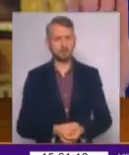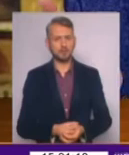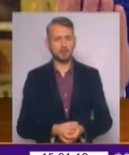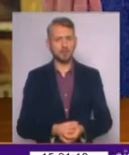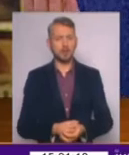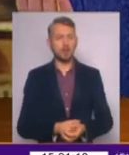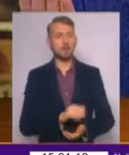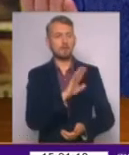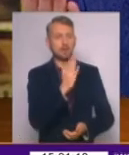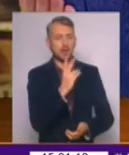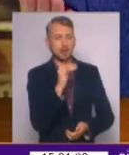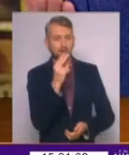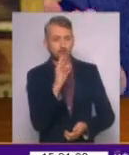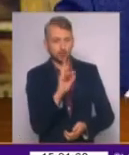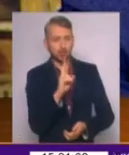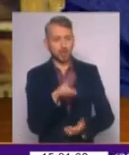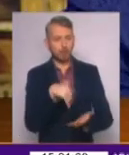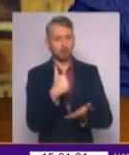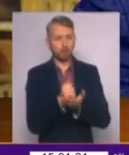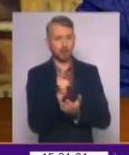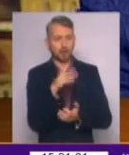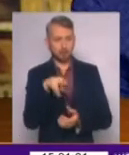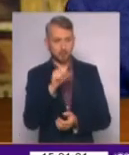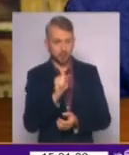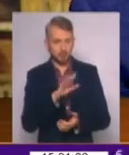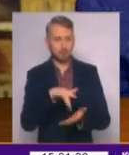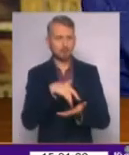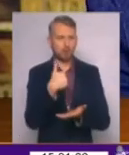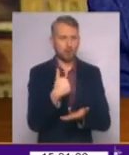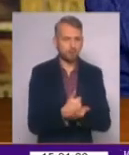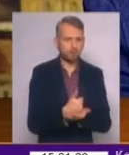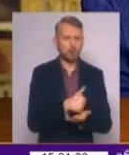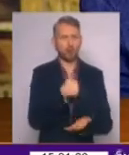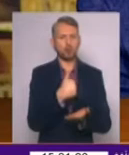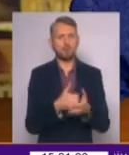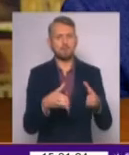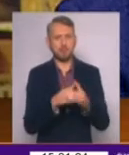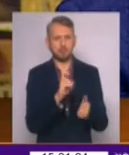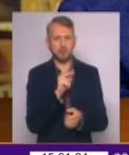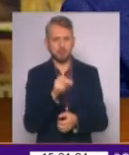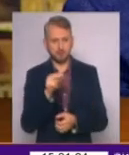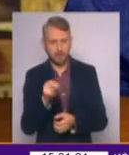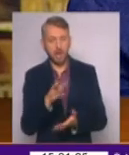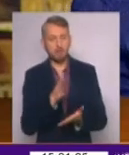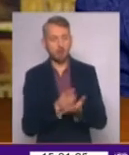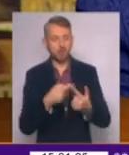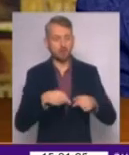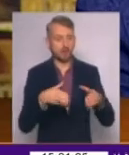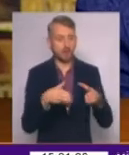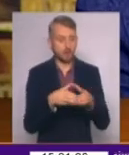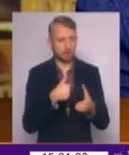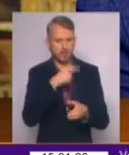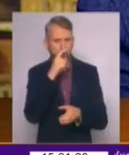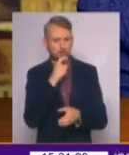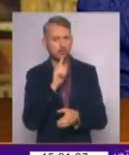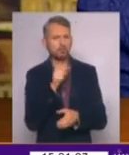Віталій Володимирович, як голова КМДА, міський голова, голова партії БПП «Солідарність», маючи фракцію найбільшу, я не розумію,